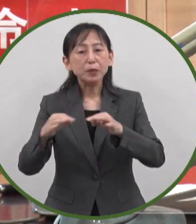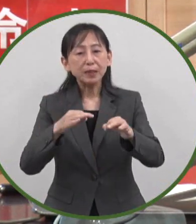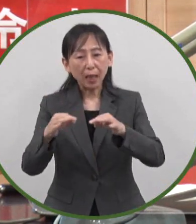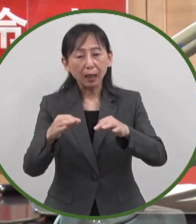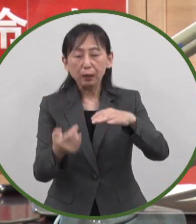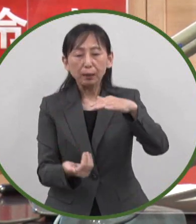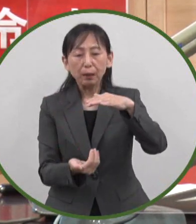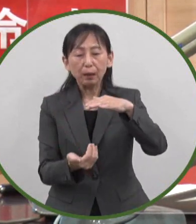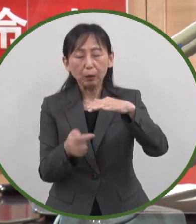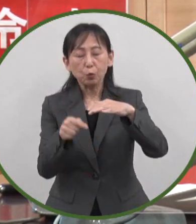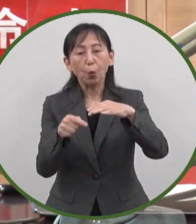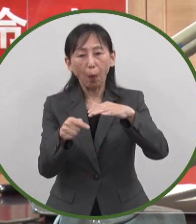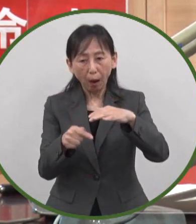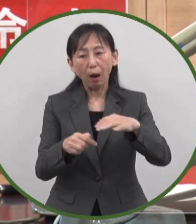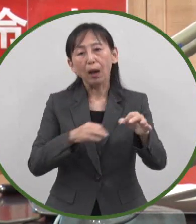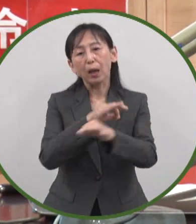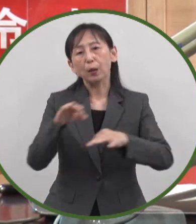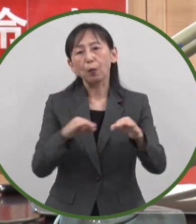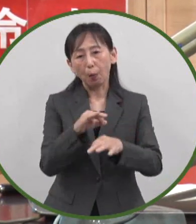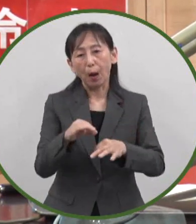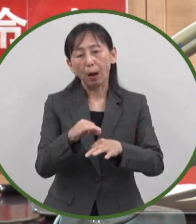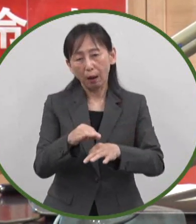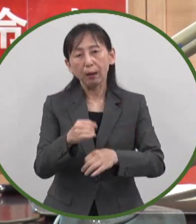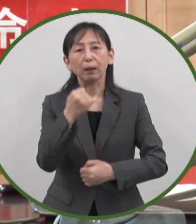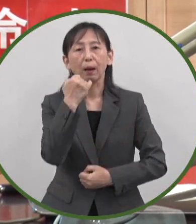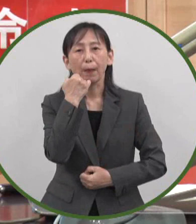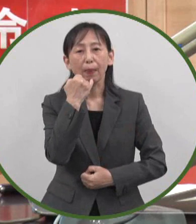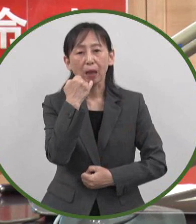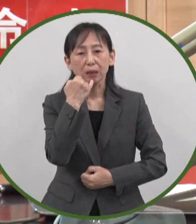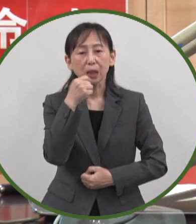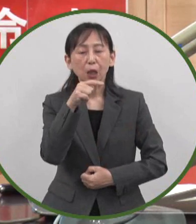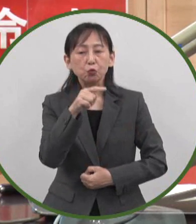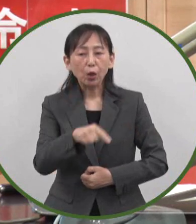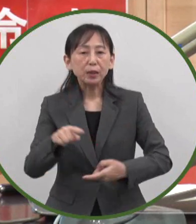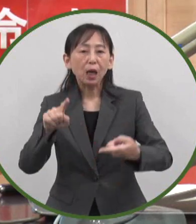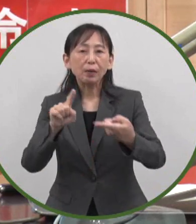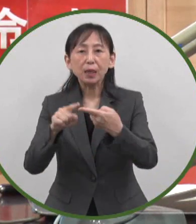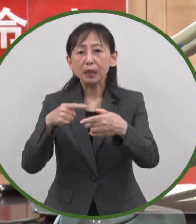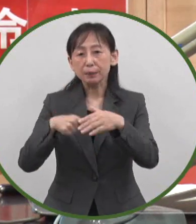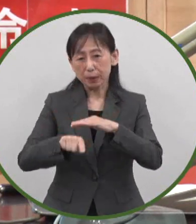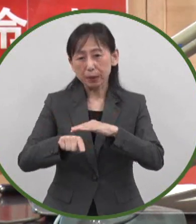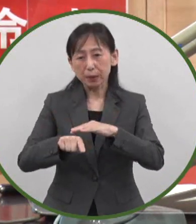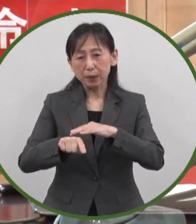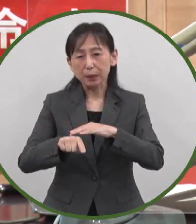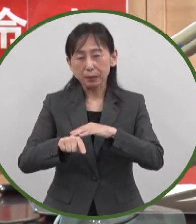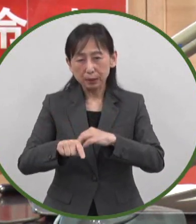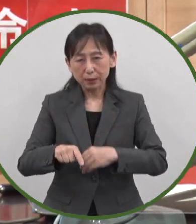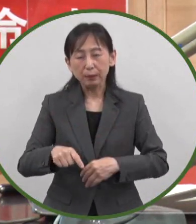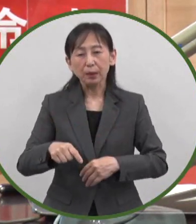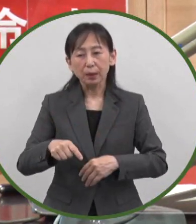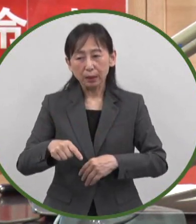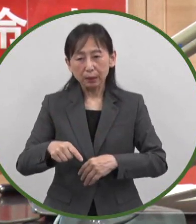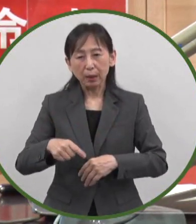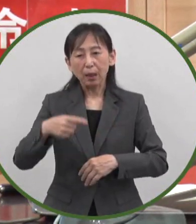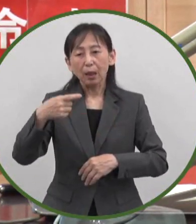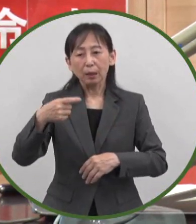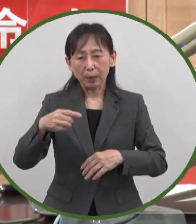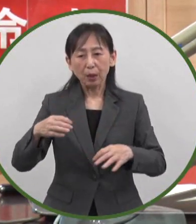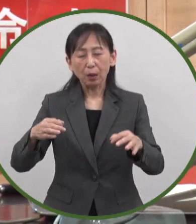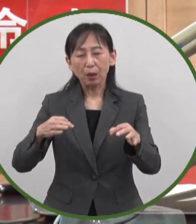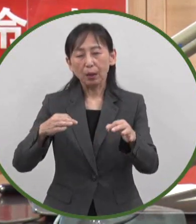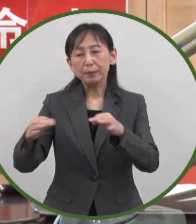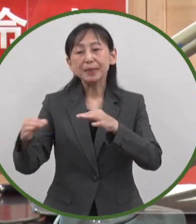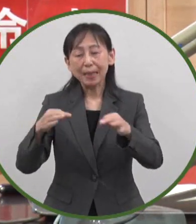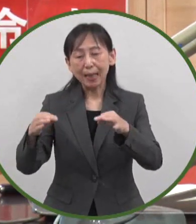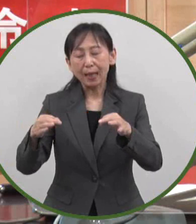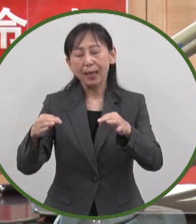ということになってますので、まあ、そこにあの合わせたと、まあ、あの1万平米以下に抑えることによって人手の抑制を図